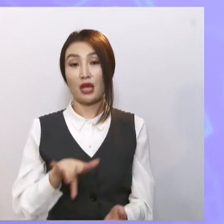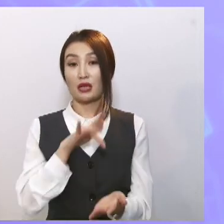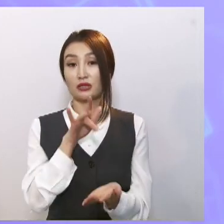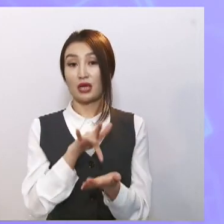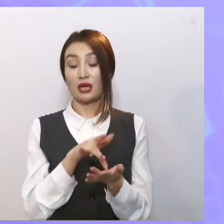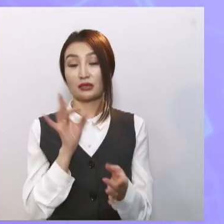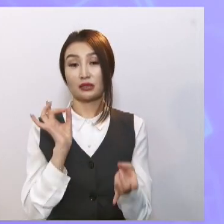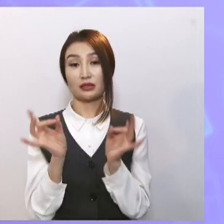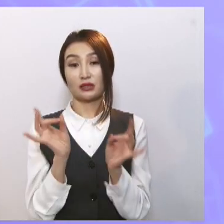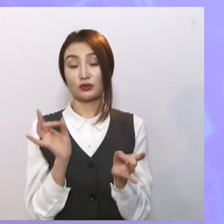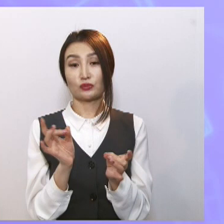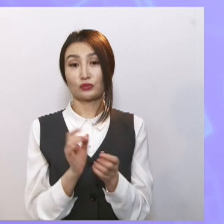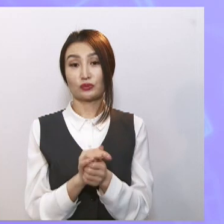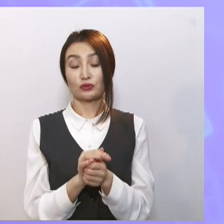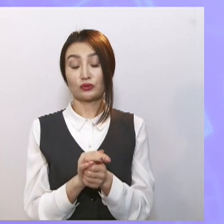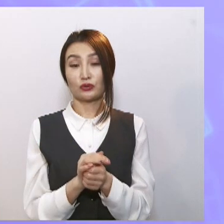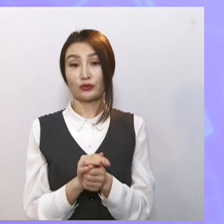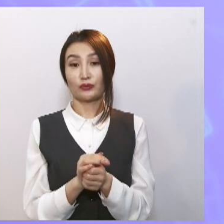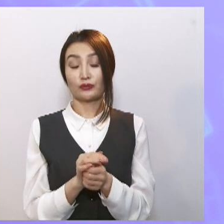Шаардын ызы-чуусу.